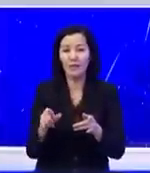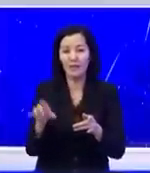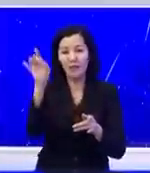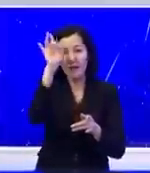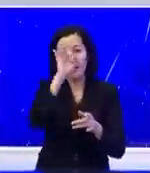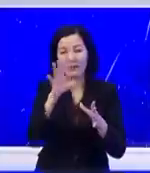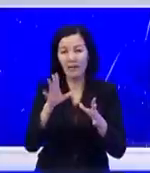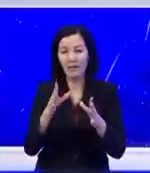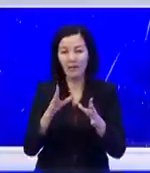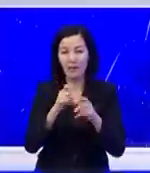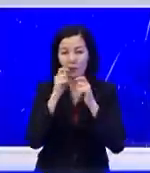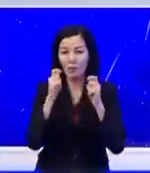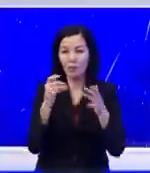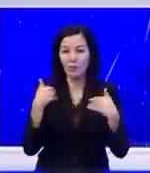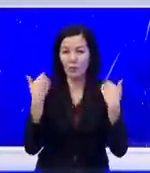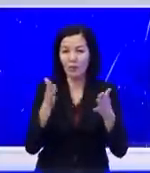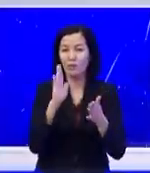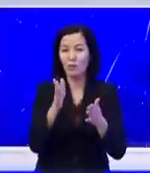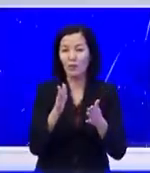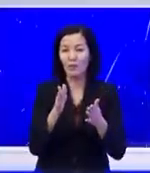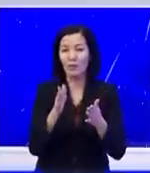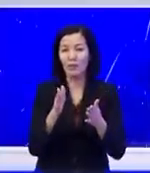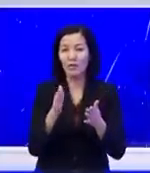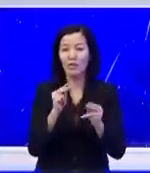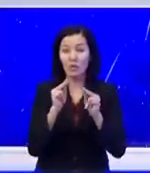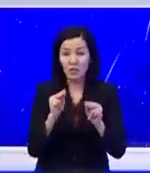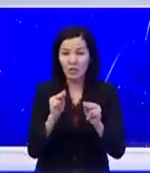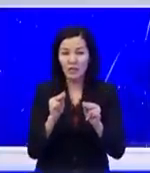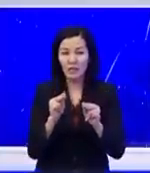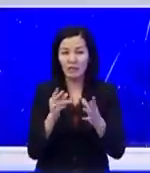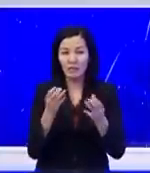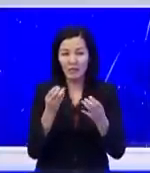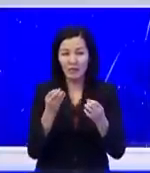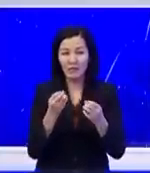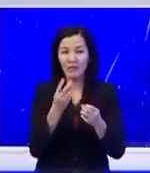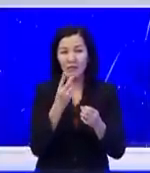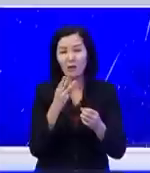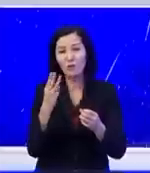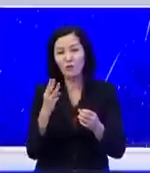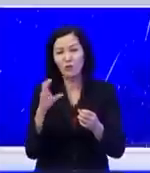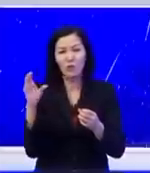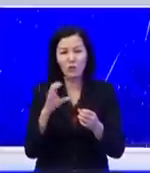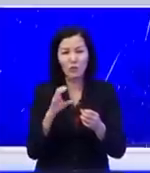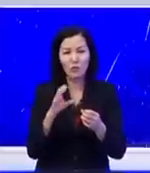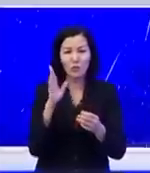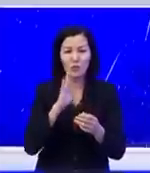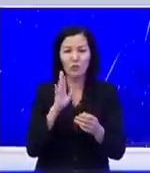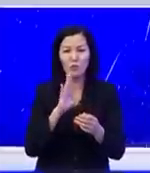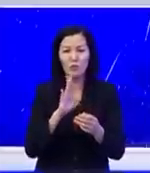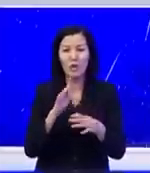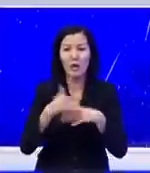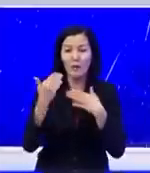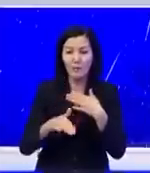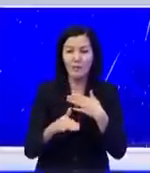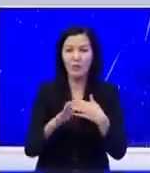деген атаққа ұсынайын деп отырмын. Егер шында да тағы 1-2-3 секунд суға ақып кететін болса,